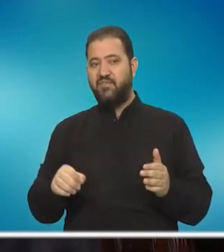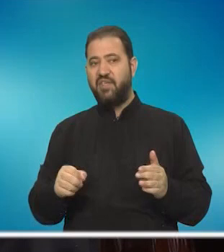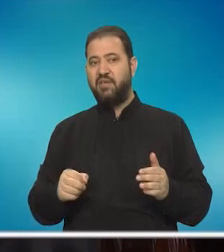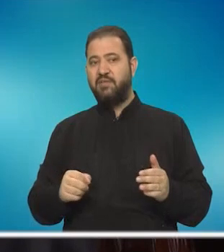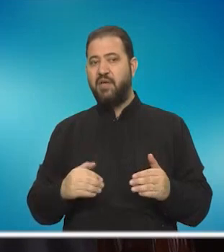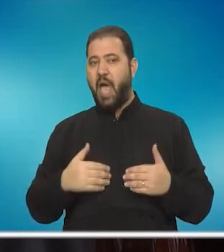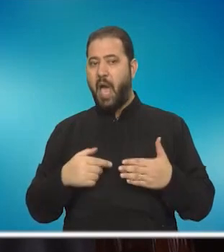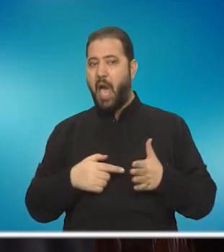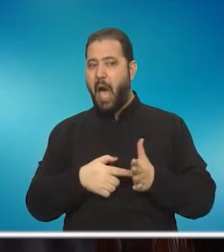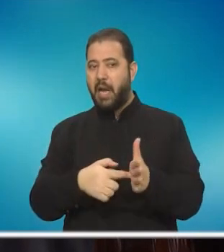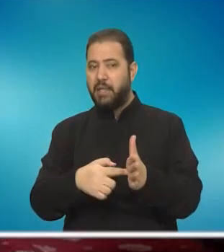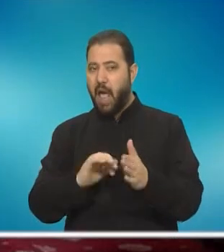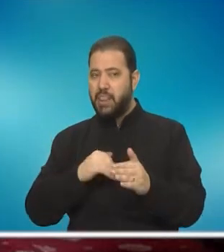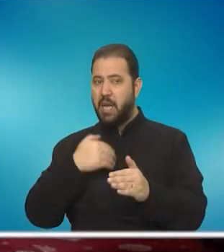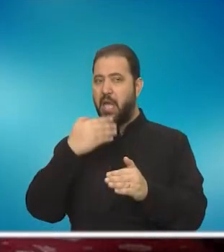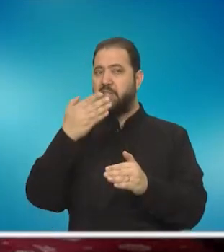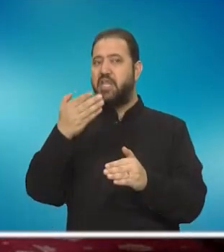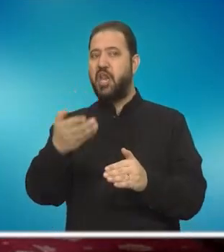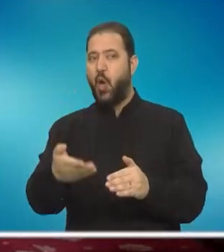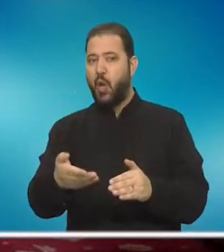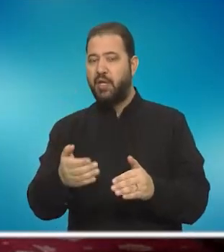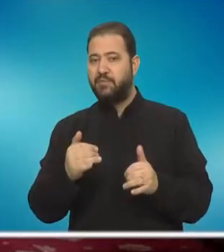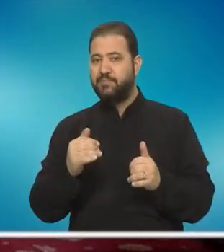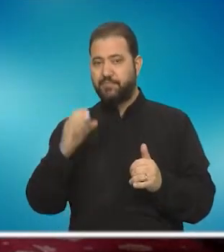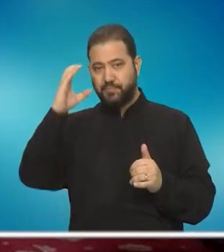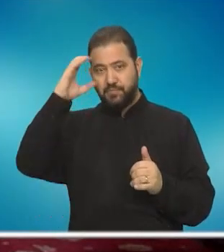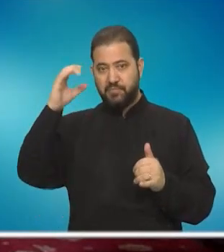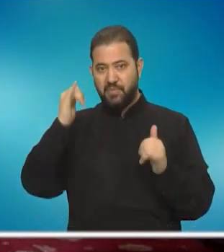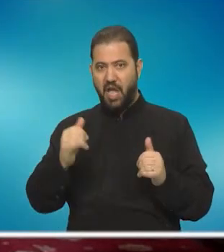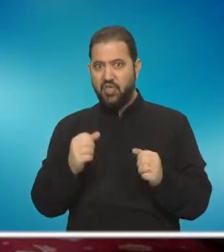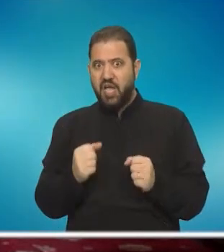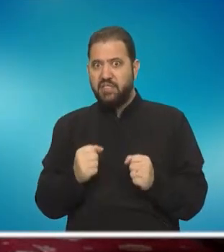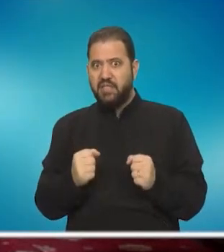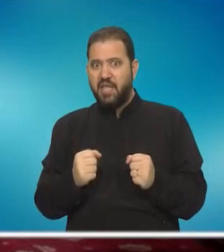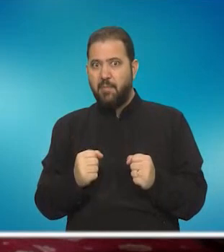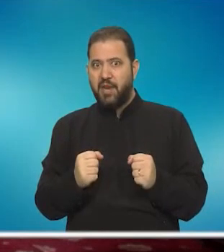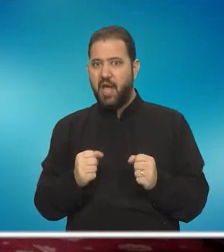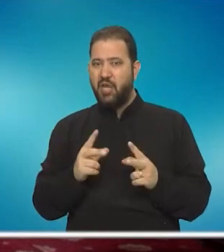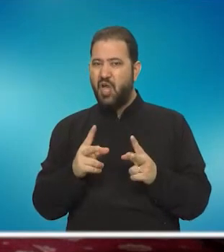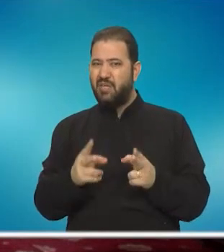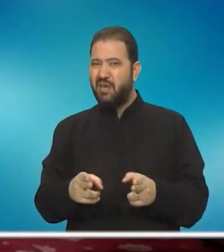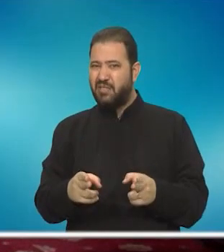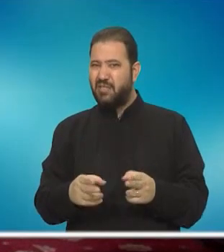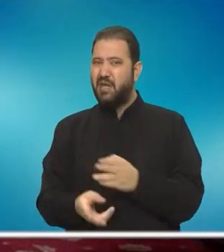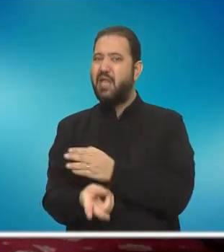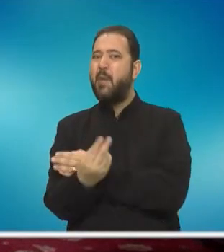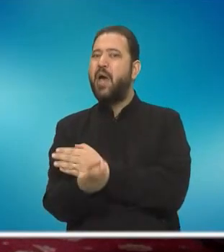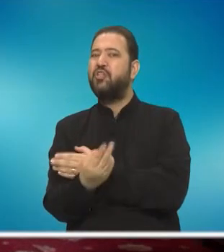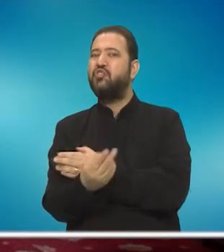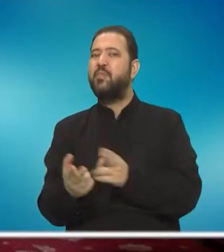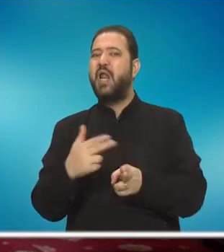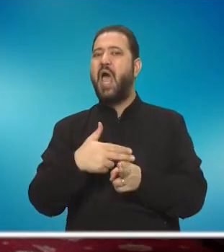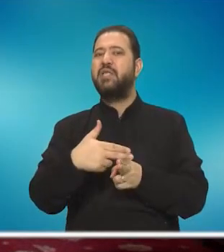fie cumva exteriorizată. Cred că această temere, această reținere de a participa la